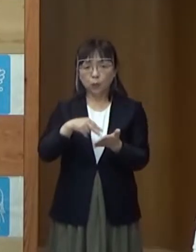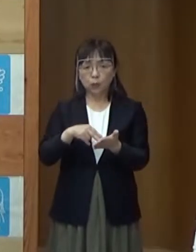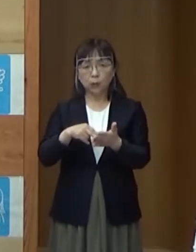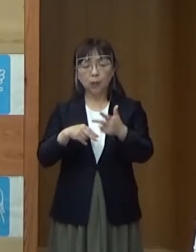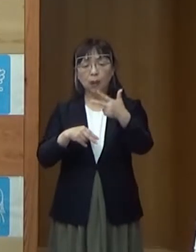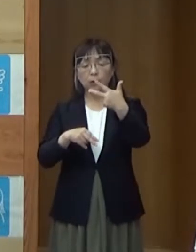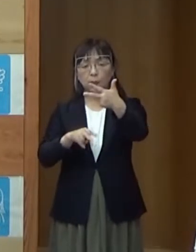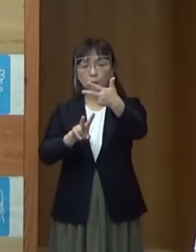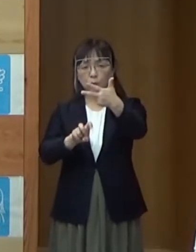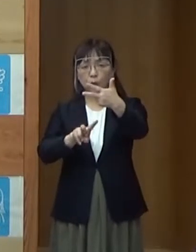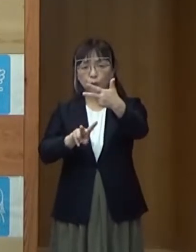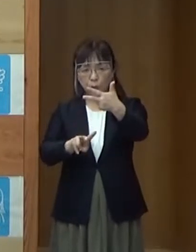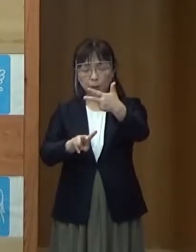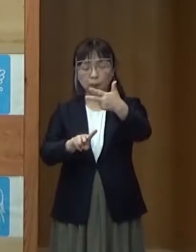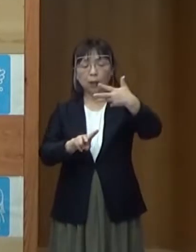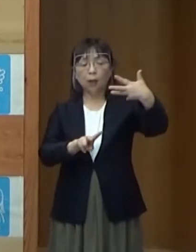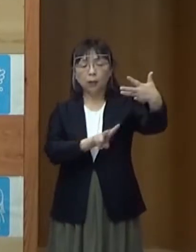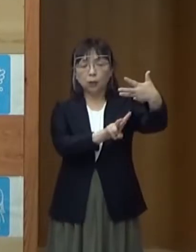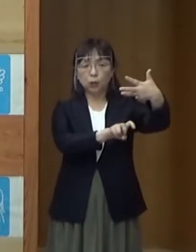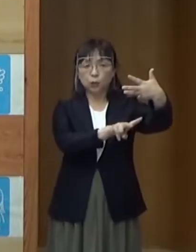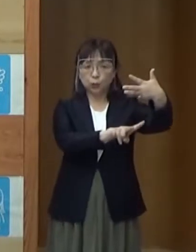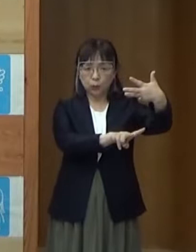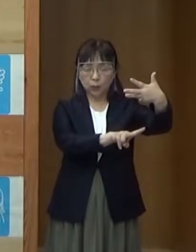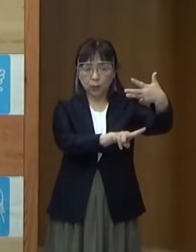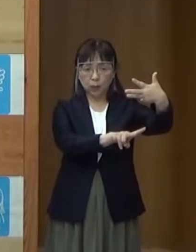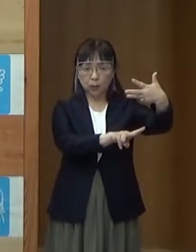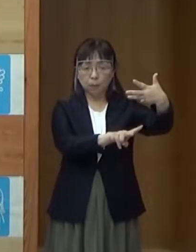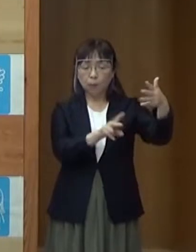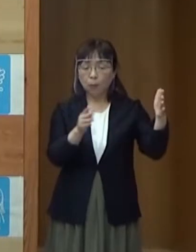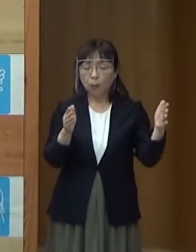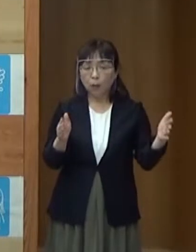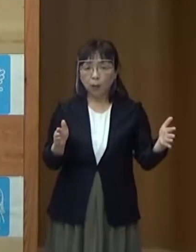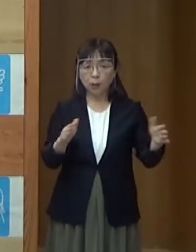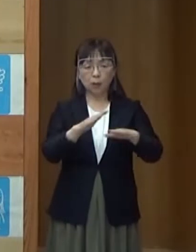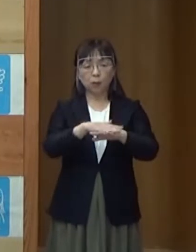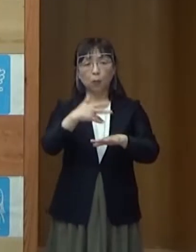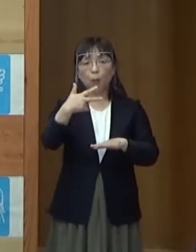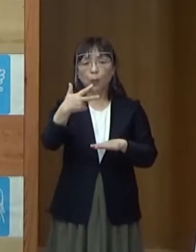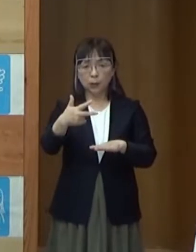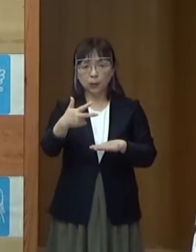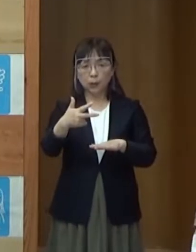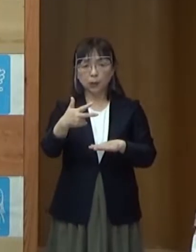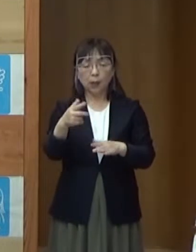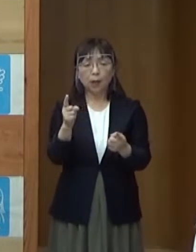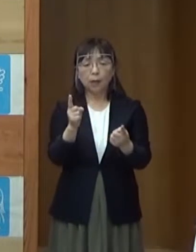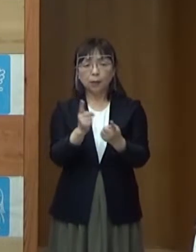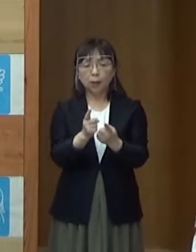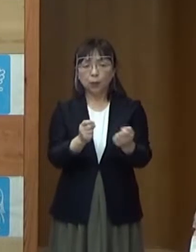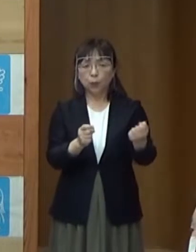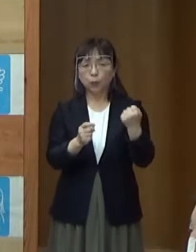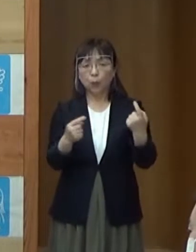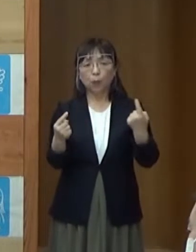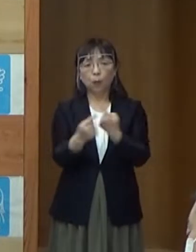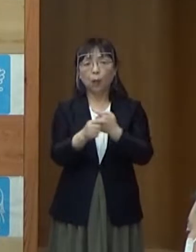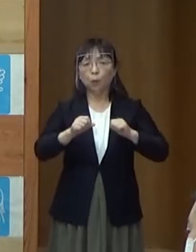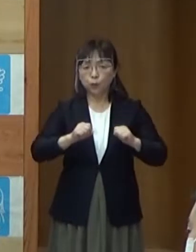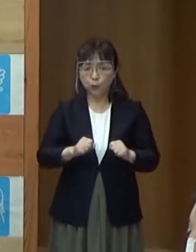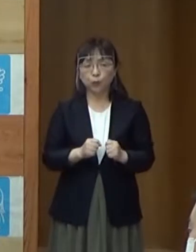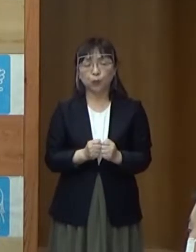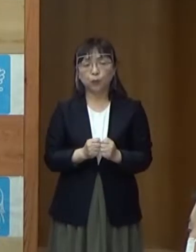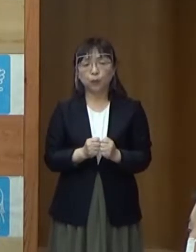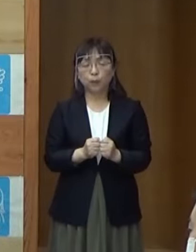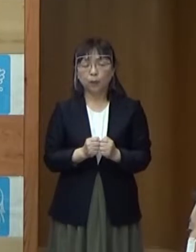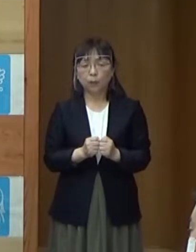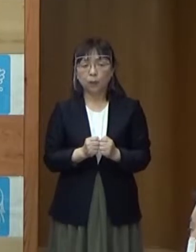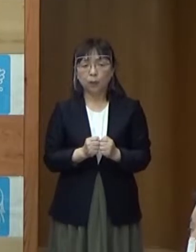7月22日から8月22日まで札幌市内における対策を強化をいたしまして、対